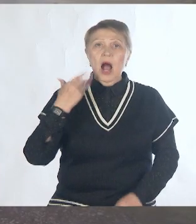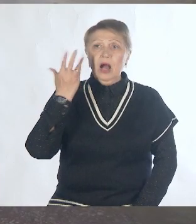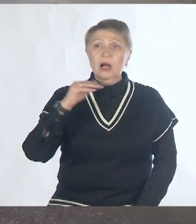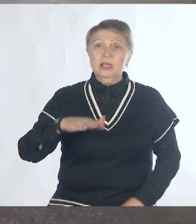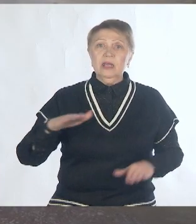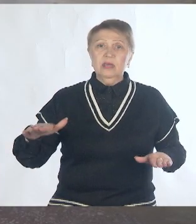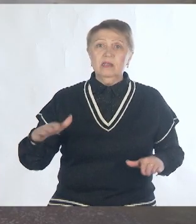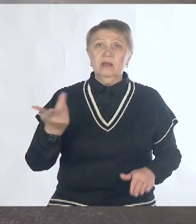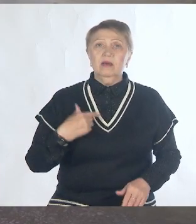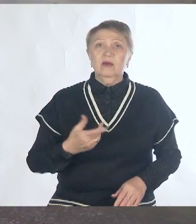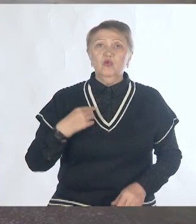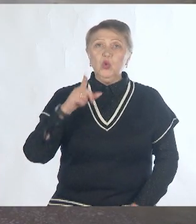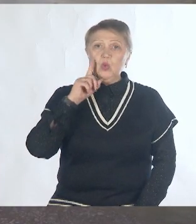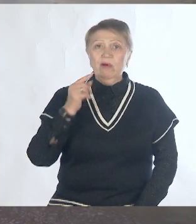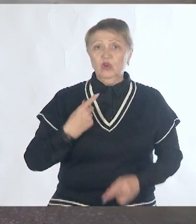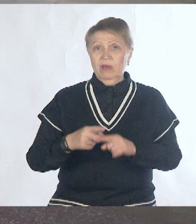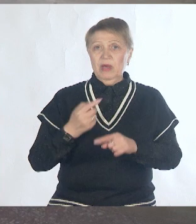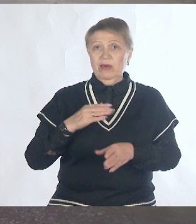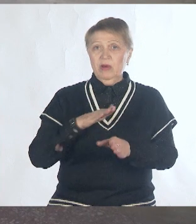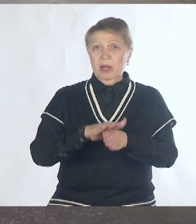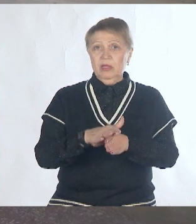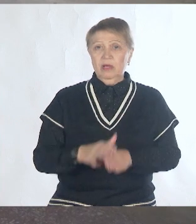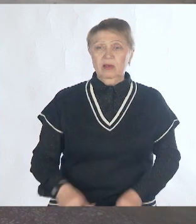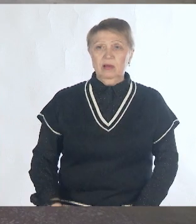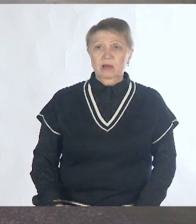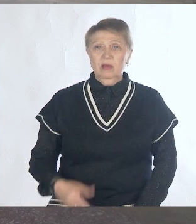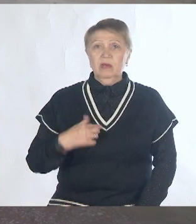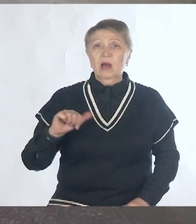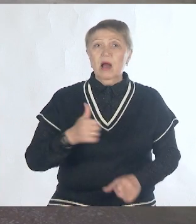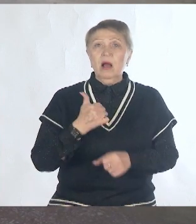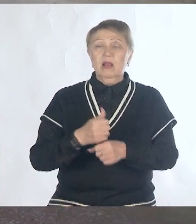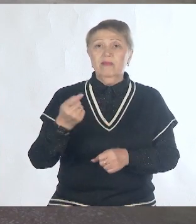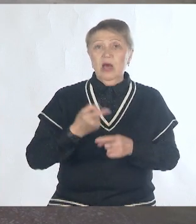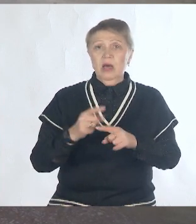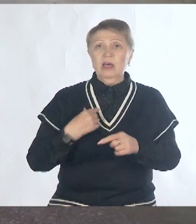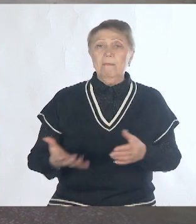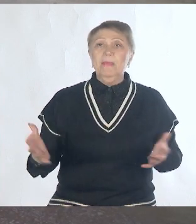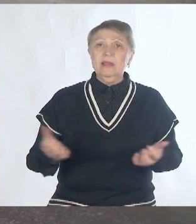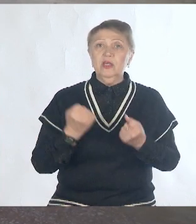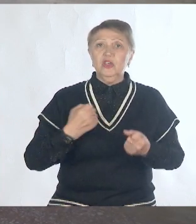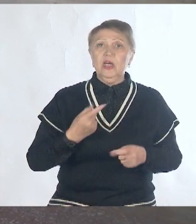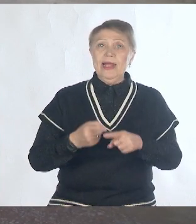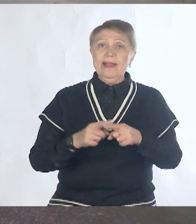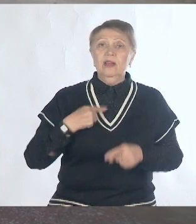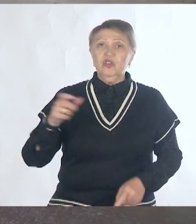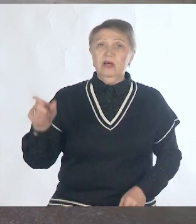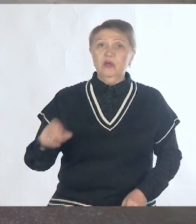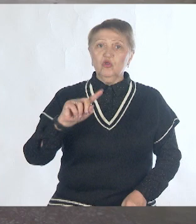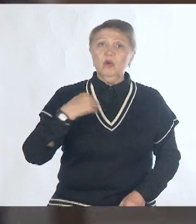пожалуйста потому что мотивации потешка это главное то человеку шаблон full что